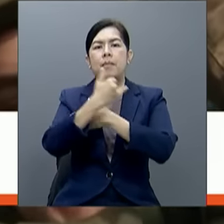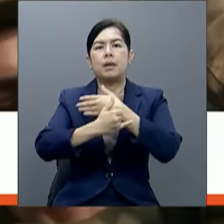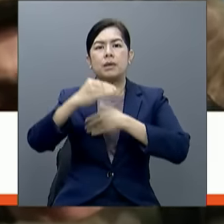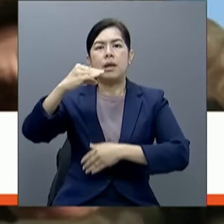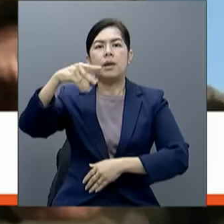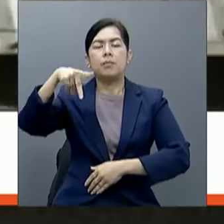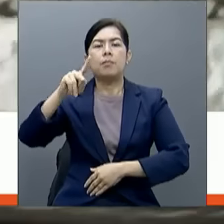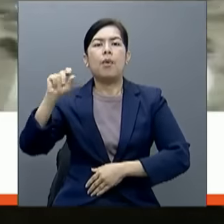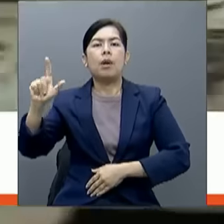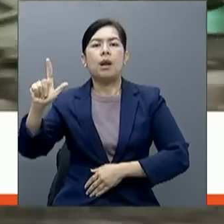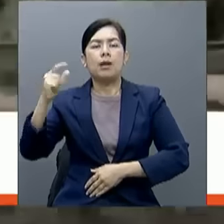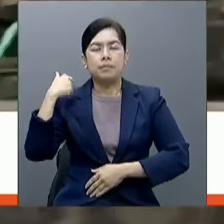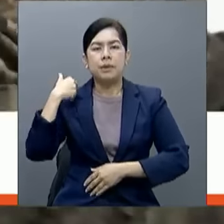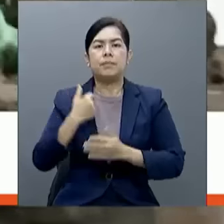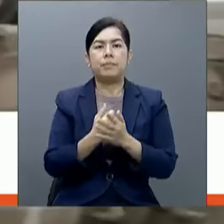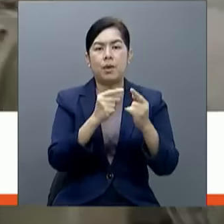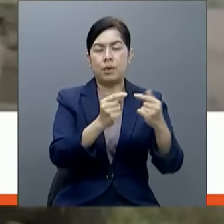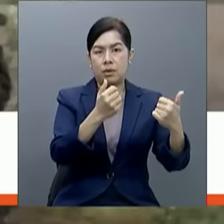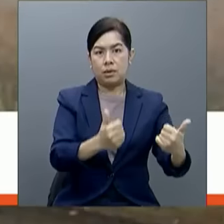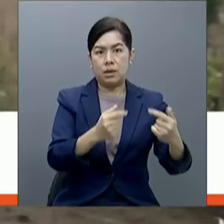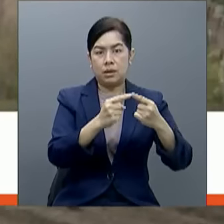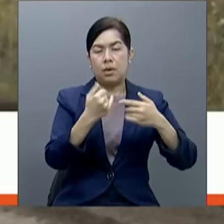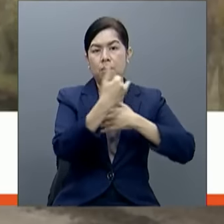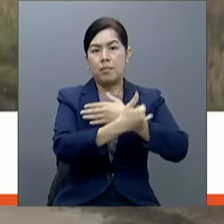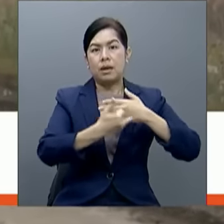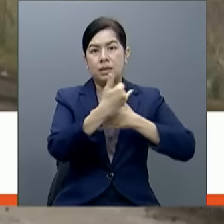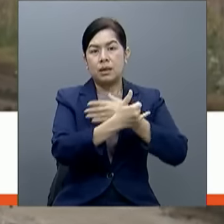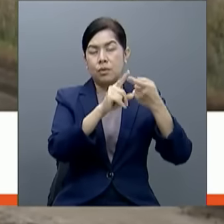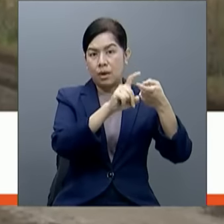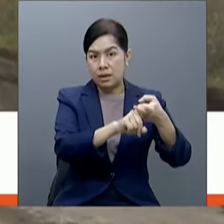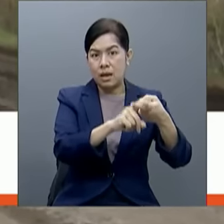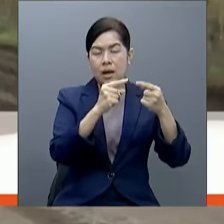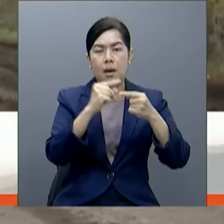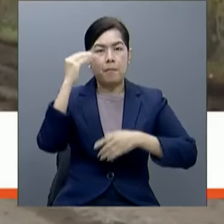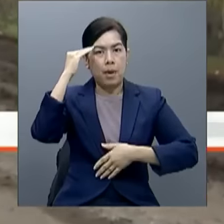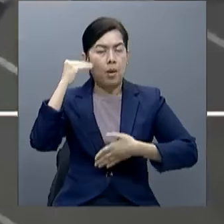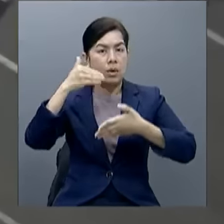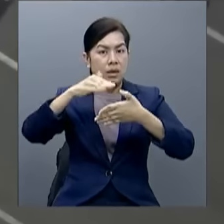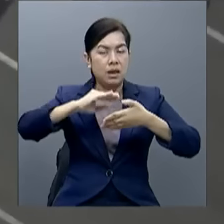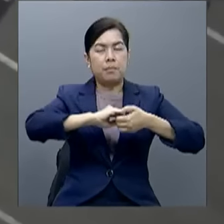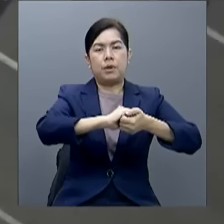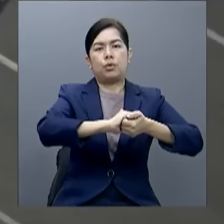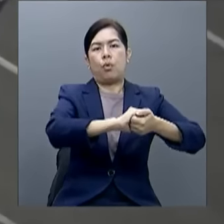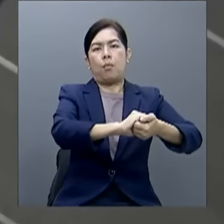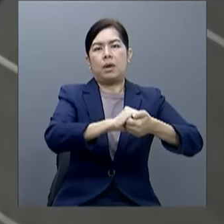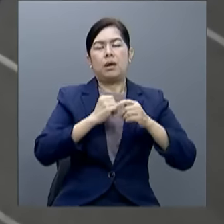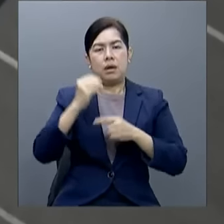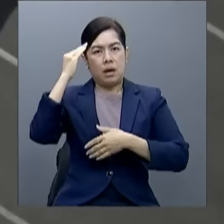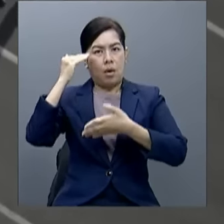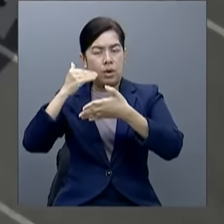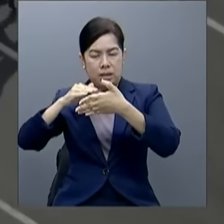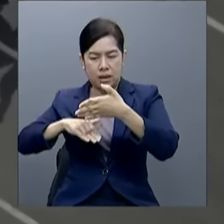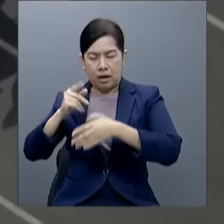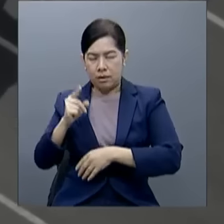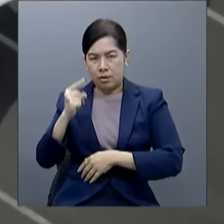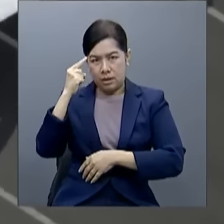มือกันระหว่างรัสเซียกับเกาหลีเหนือทำให้เกาหลีใต้อาจจะต้องปรับยุทธศาสตร์ของตัวเองใหม่รวมถึงการพิจารณาส่งอาวุธให้กับ